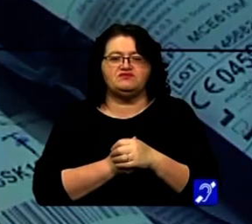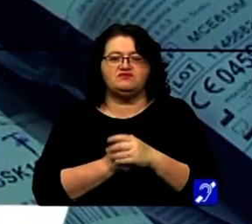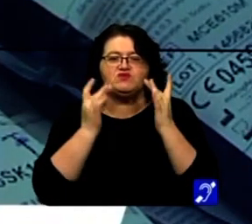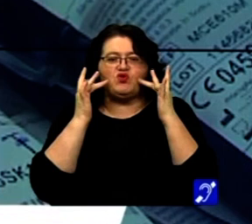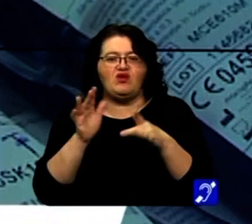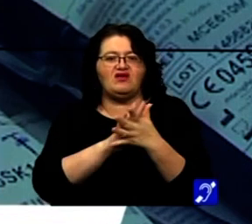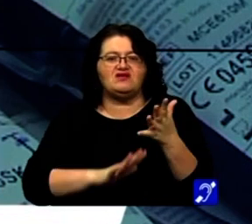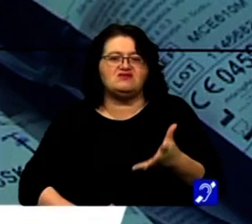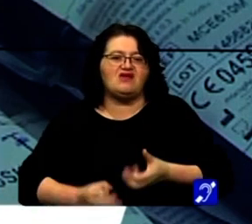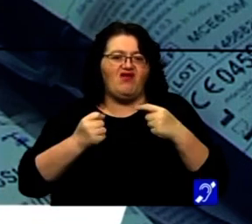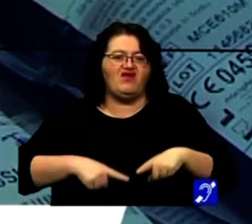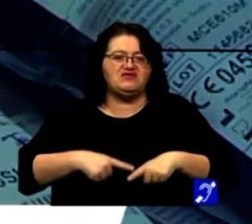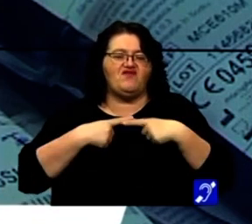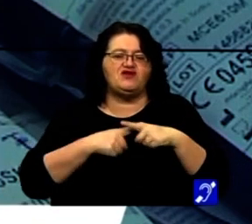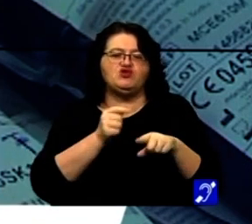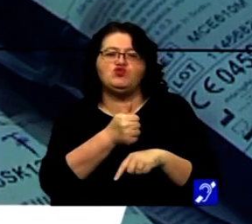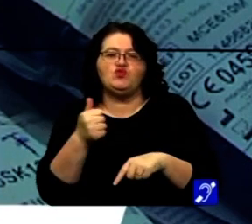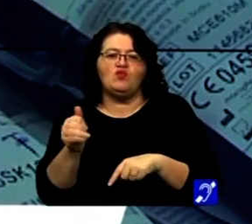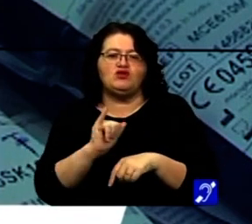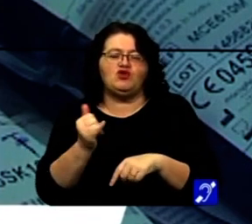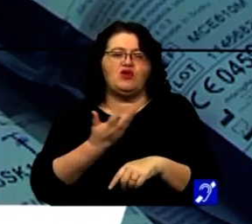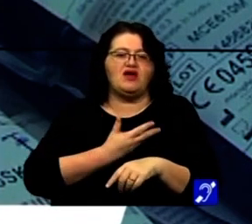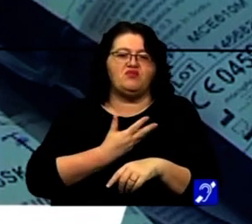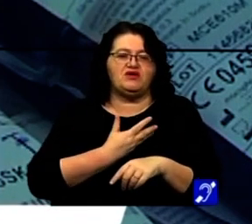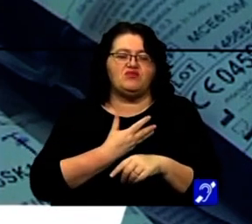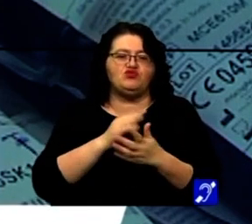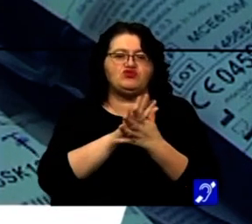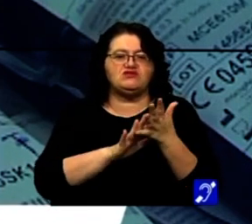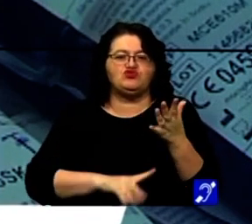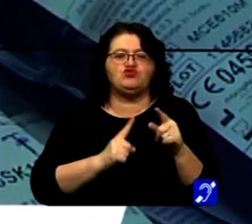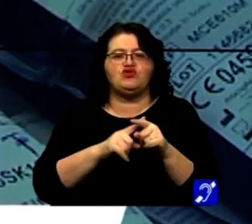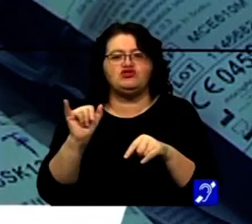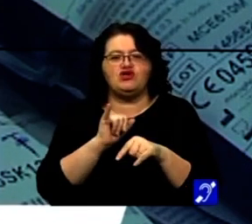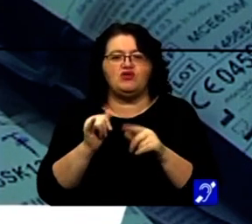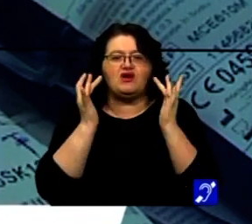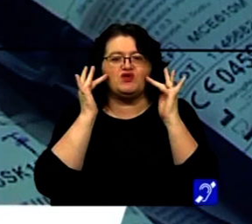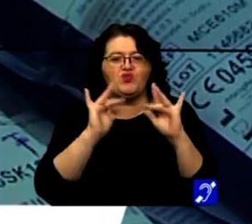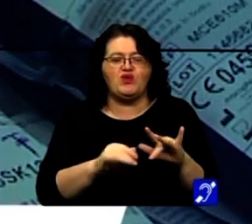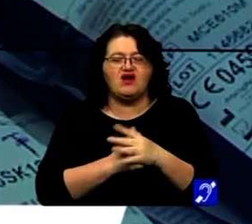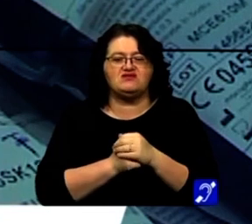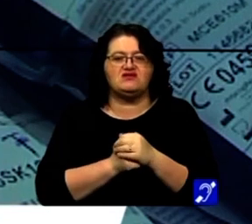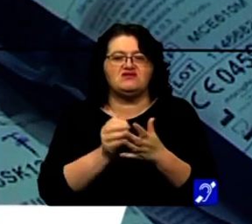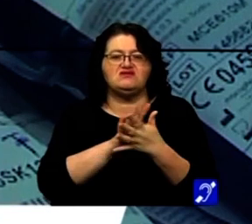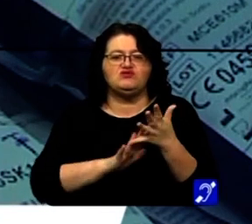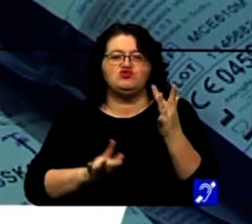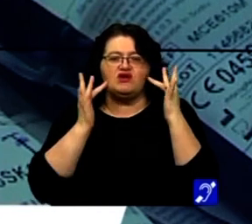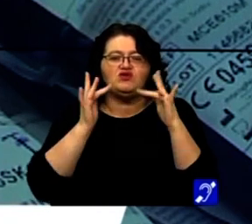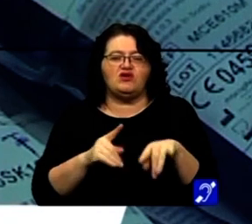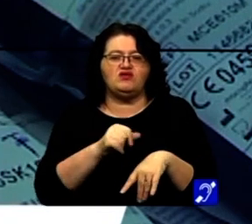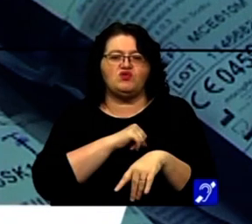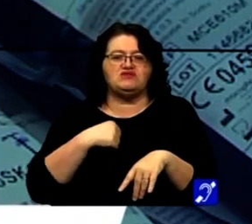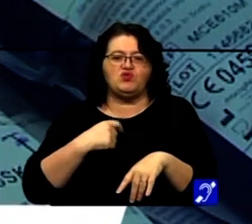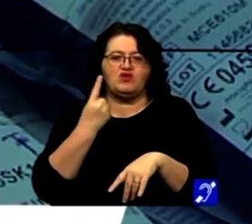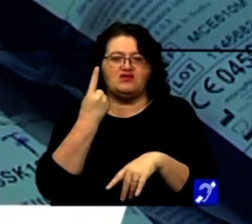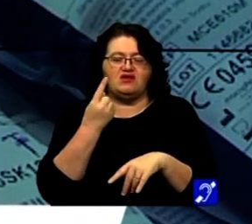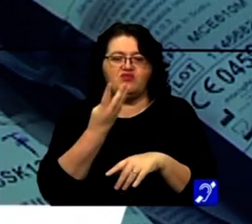Donarea de sânge salvează vieți și nu doar a celui care primește lichidul vital, ci și a celui care donează. Din sângele donat o singură dată,